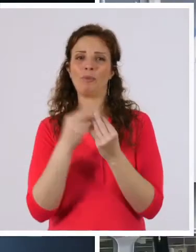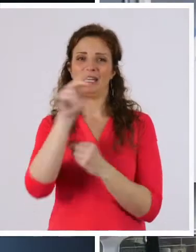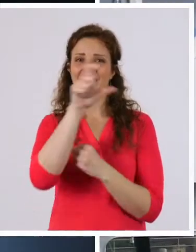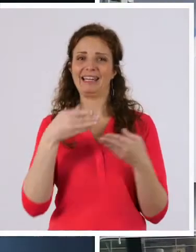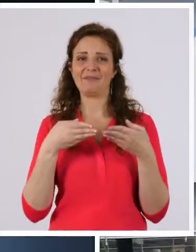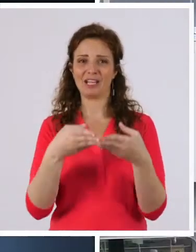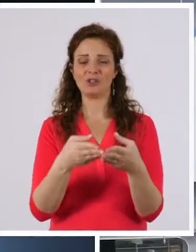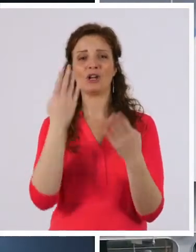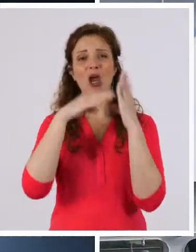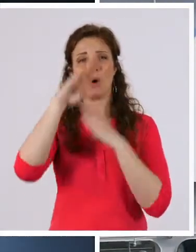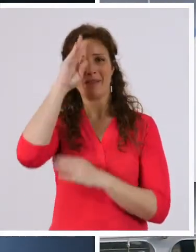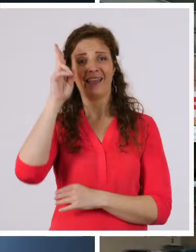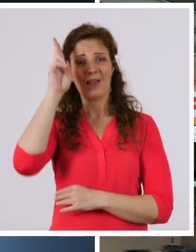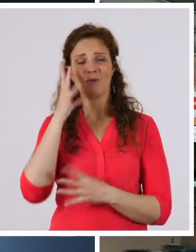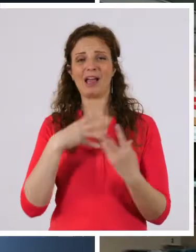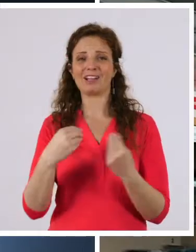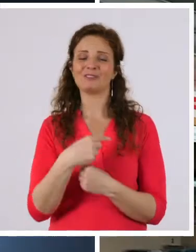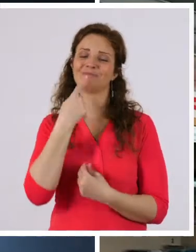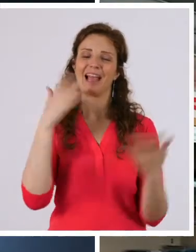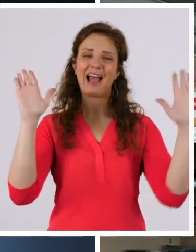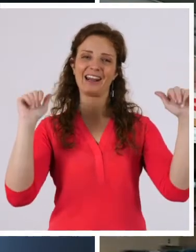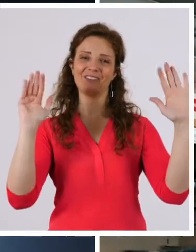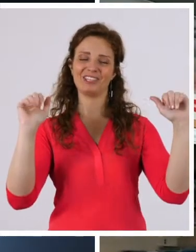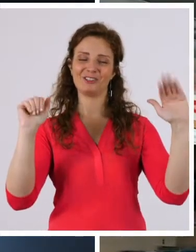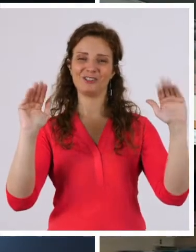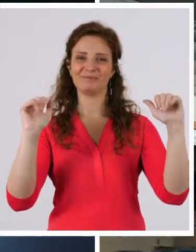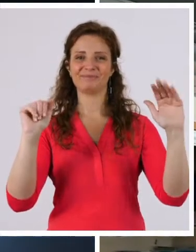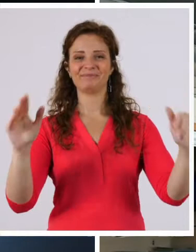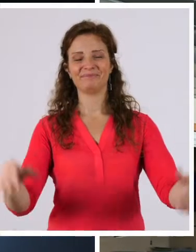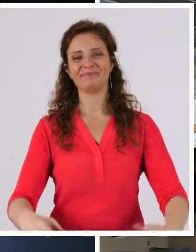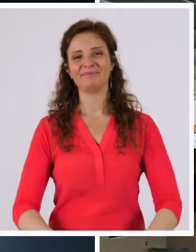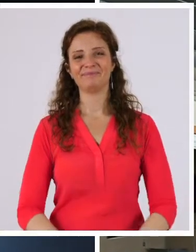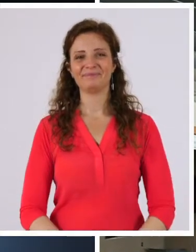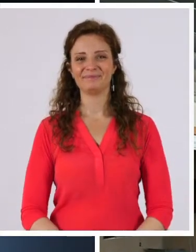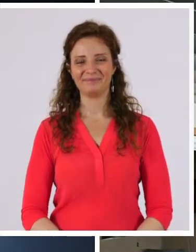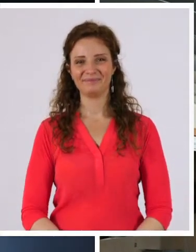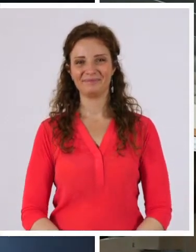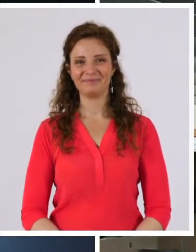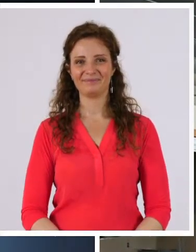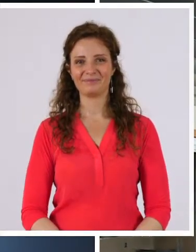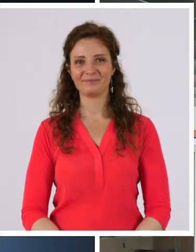il comandante ed il suo equipaggio vi danno il loro arrivederci.